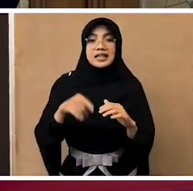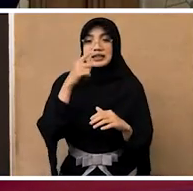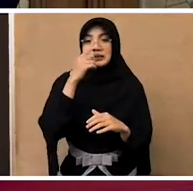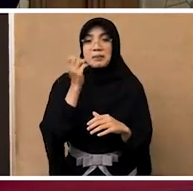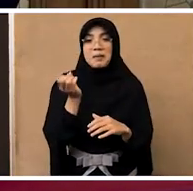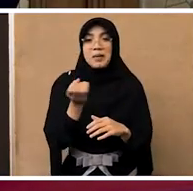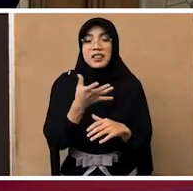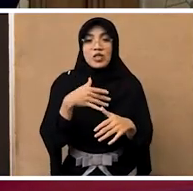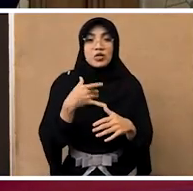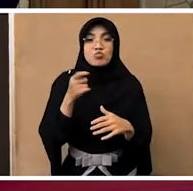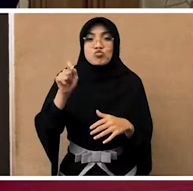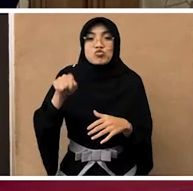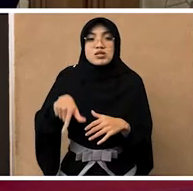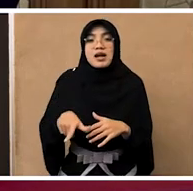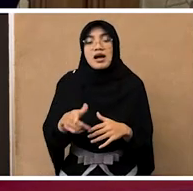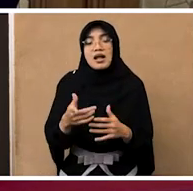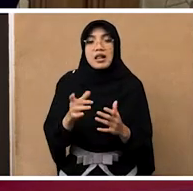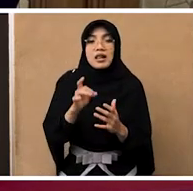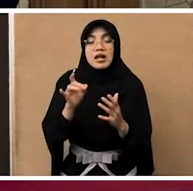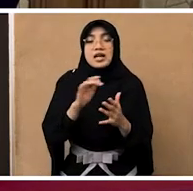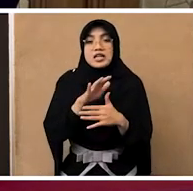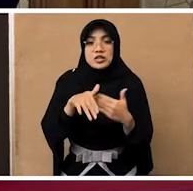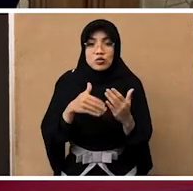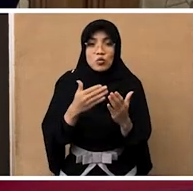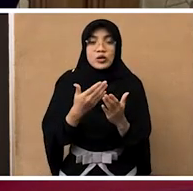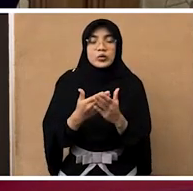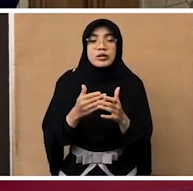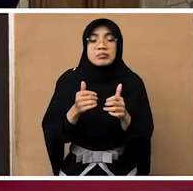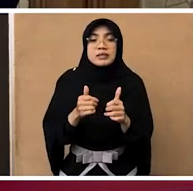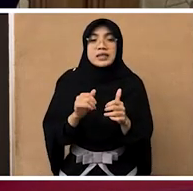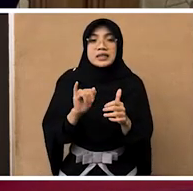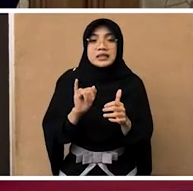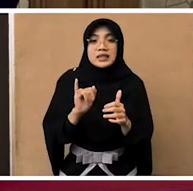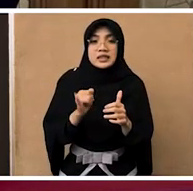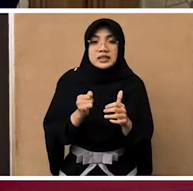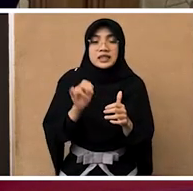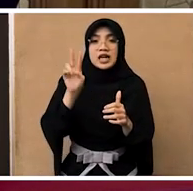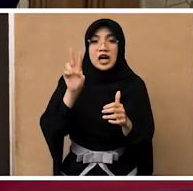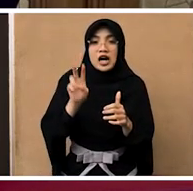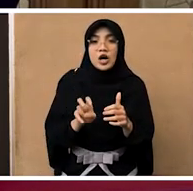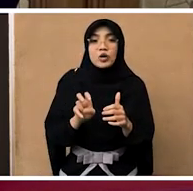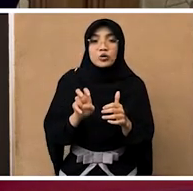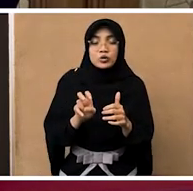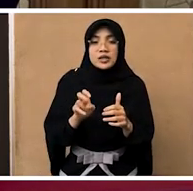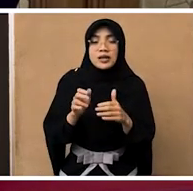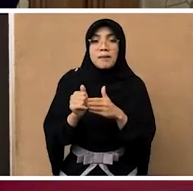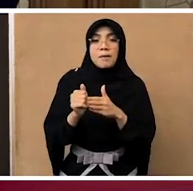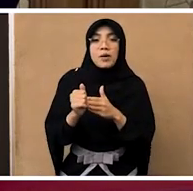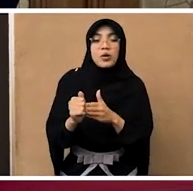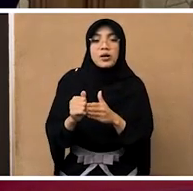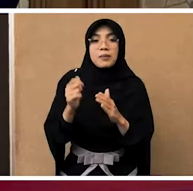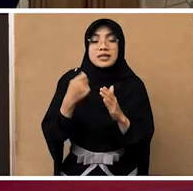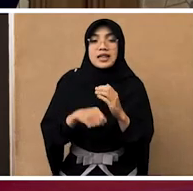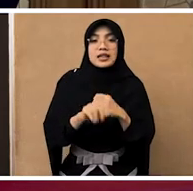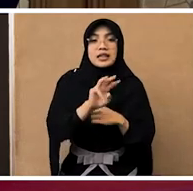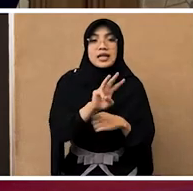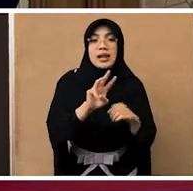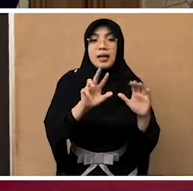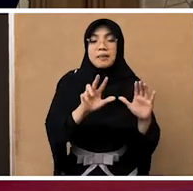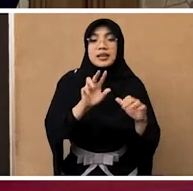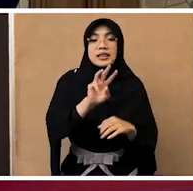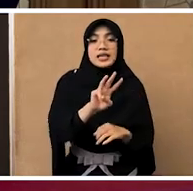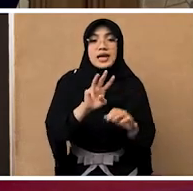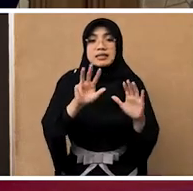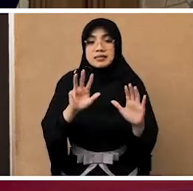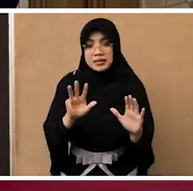dan murah gitu ya Nah ini yang yang menjadi eee harusnya jadi patokan di pasal 38 39